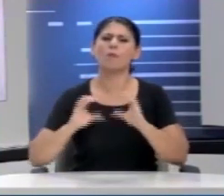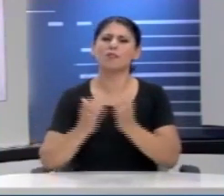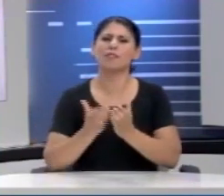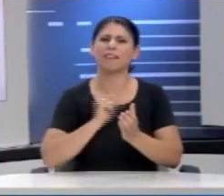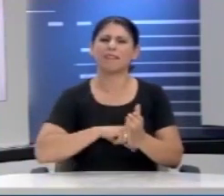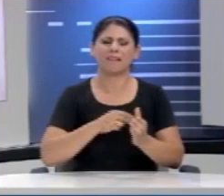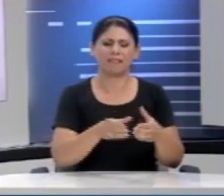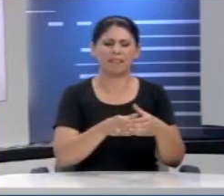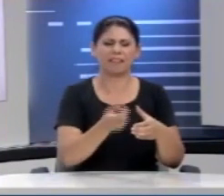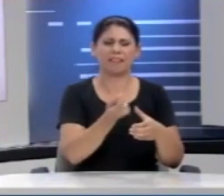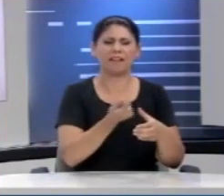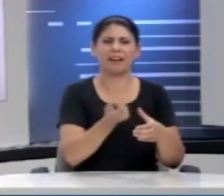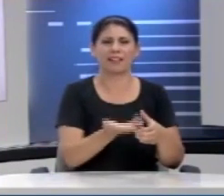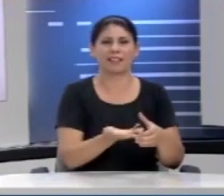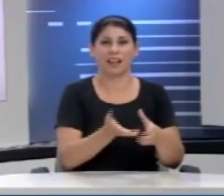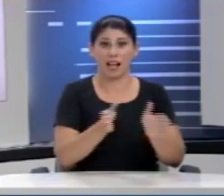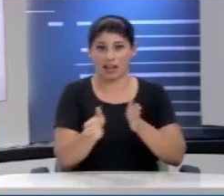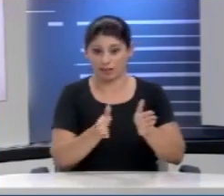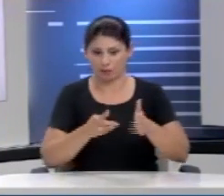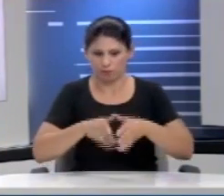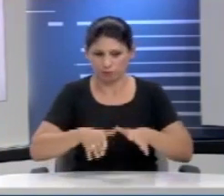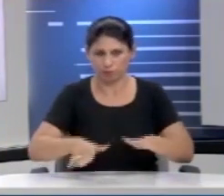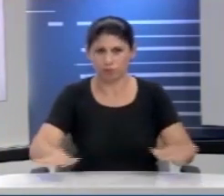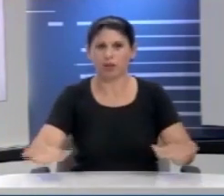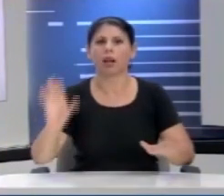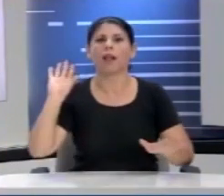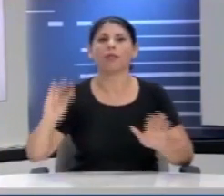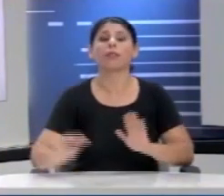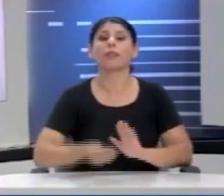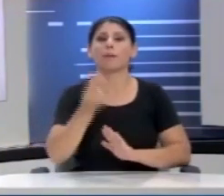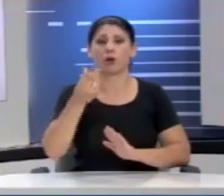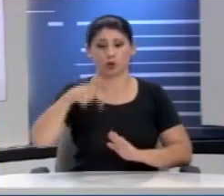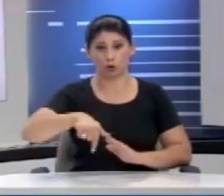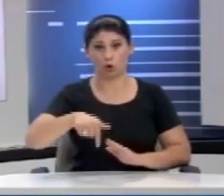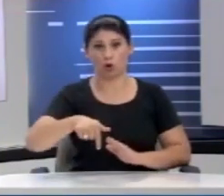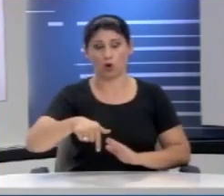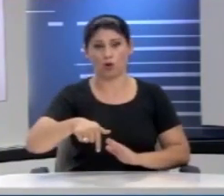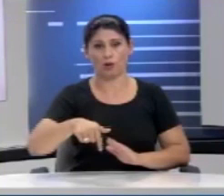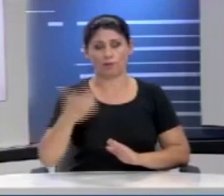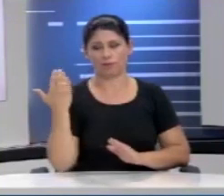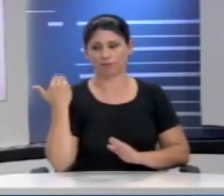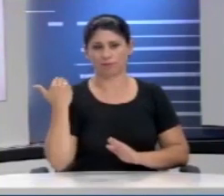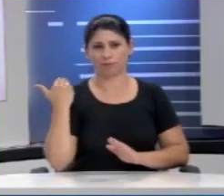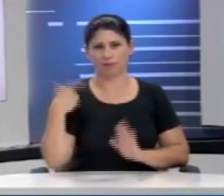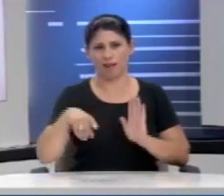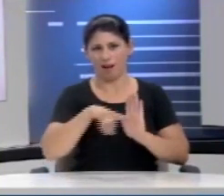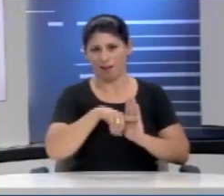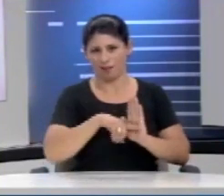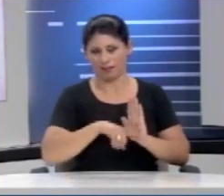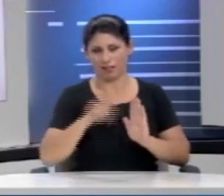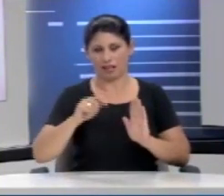μια χούφτα όμιλοι. Και οι κατευθύνσεις που προωθείτε δεν προέκυψαν τώρα με τα πρόσφατα